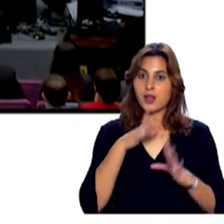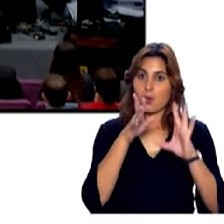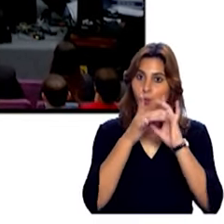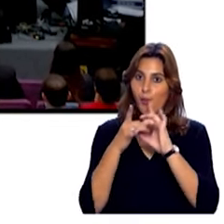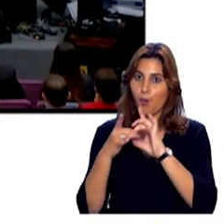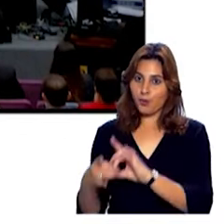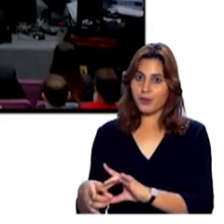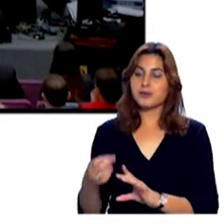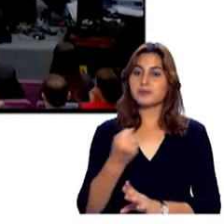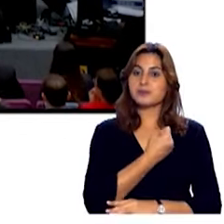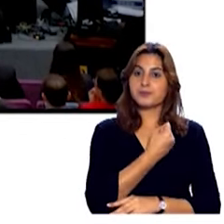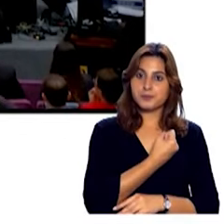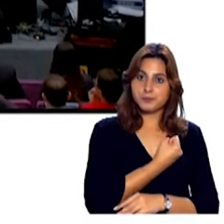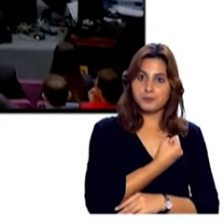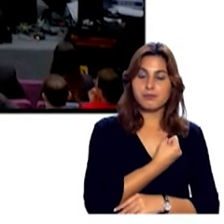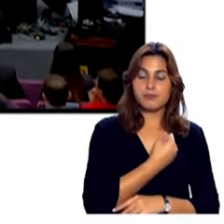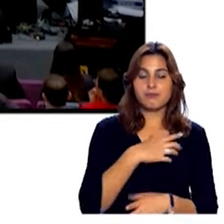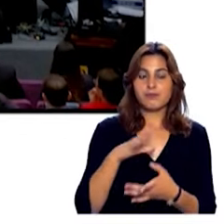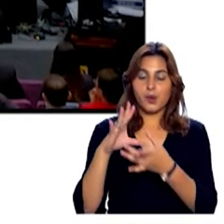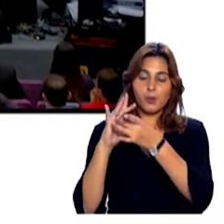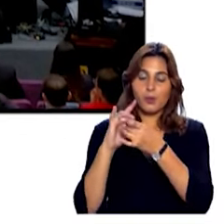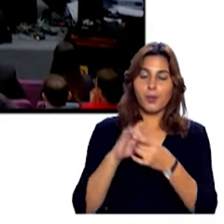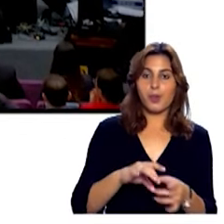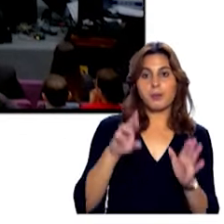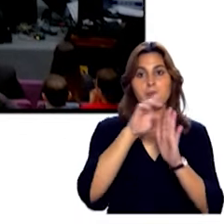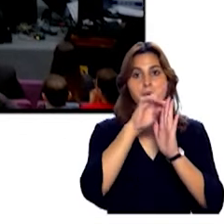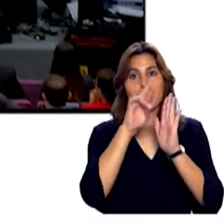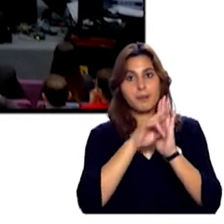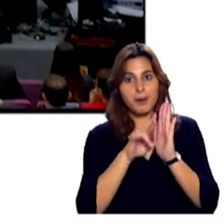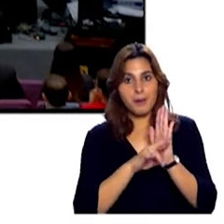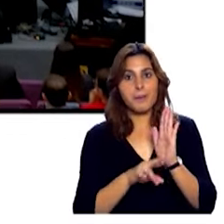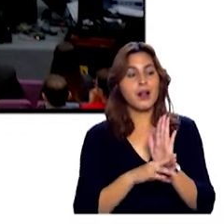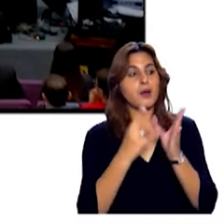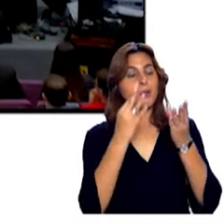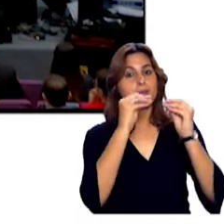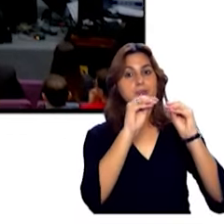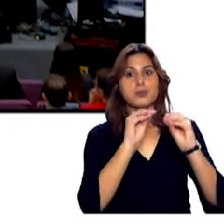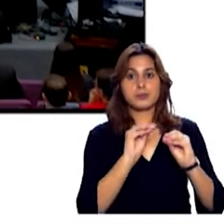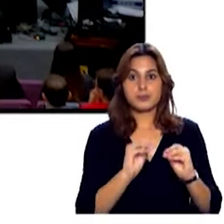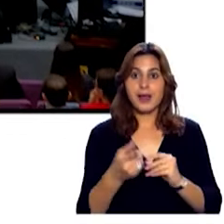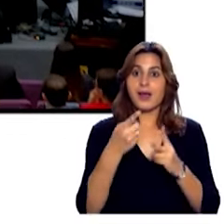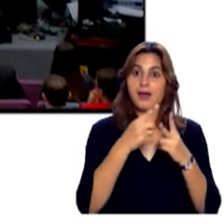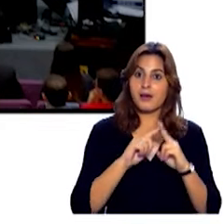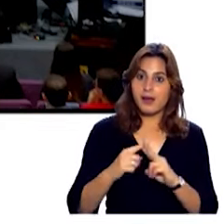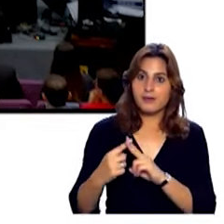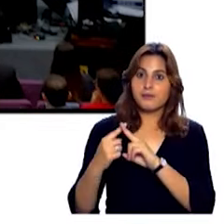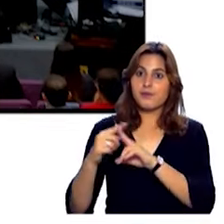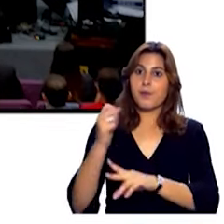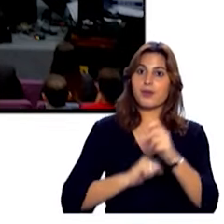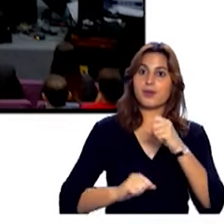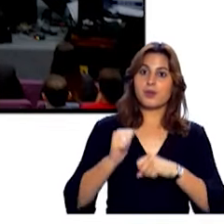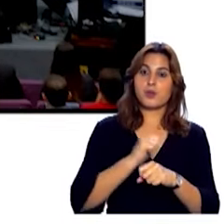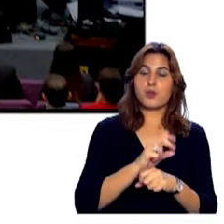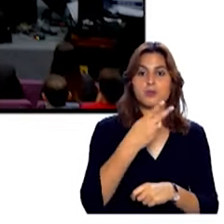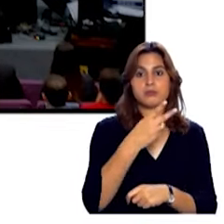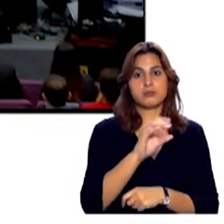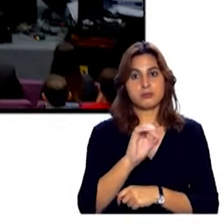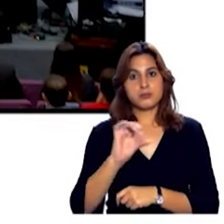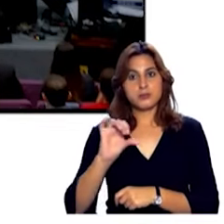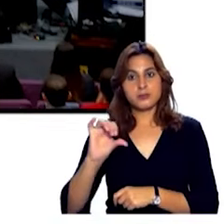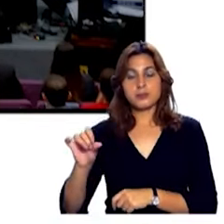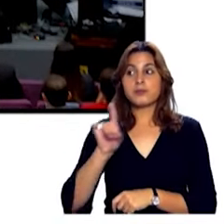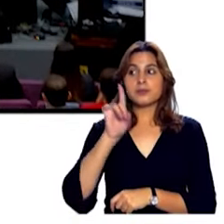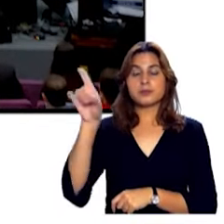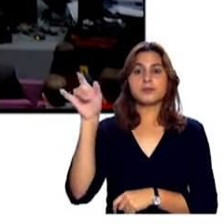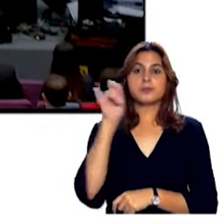si situata la riforma del 2009 e l'italia lo ricordava Il Professor Michelon